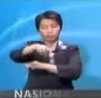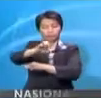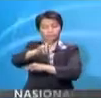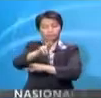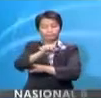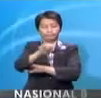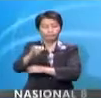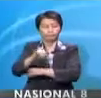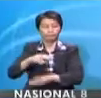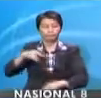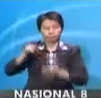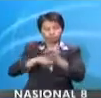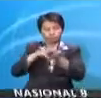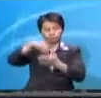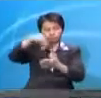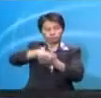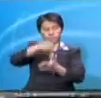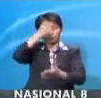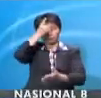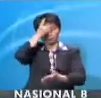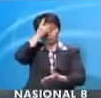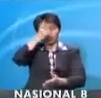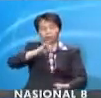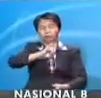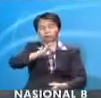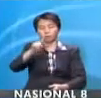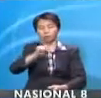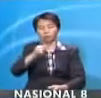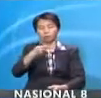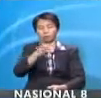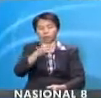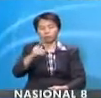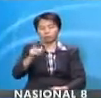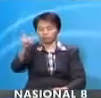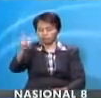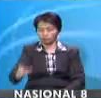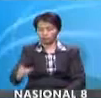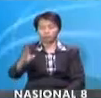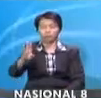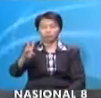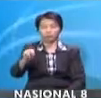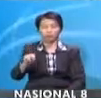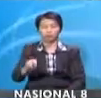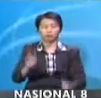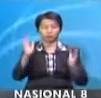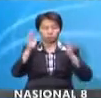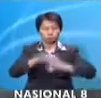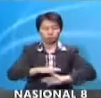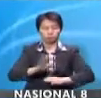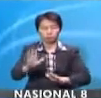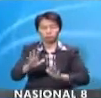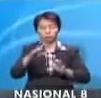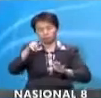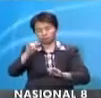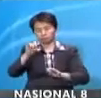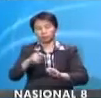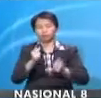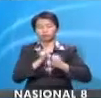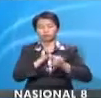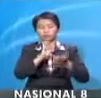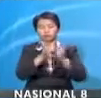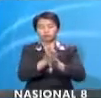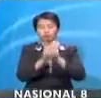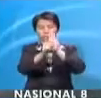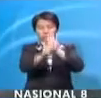pengarah PRK Perkhidmatan PAUH, Datuk Seri Dr. Ahmad Zaid Hamidi dan calon BN Suhaimi Sabudin. Beliau sendiri mengimamkan solat zuhur